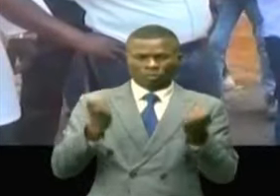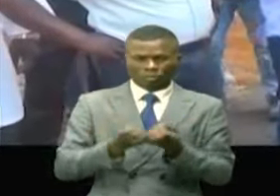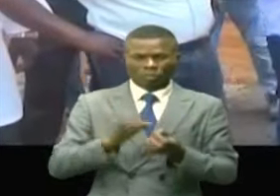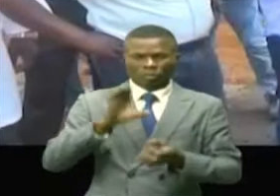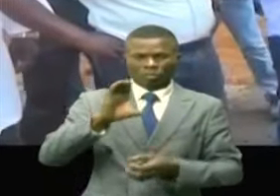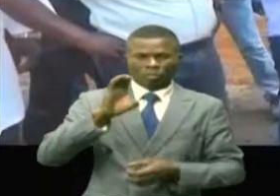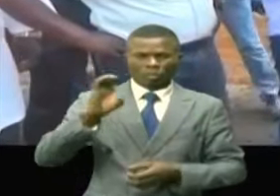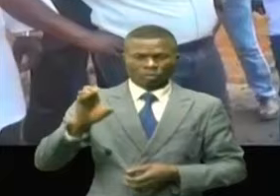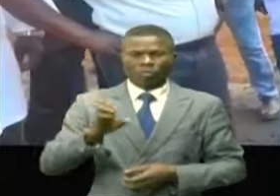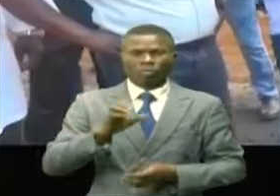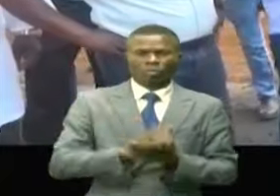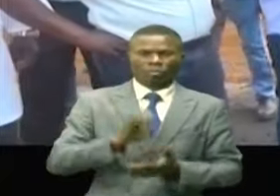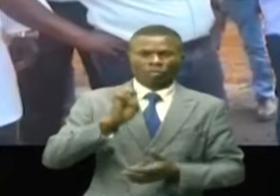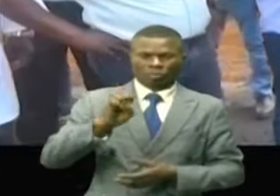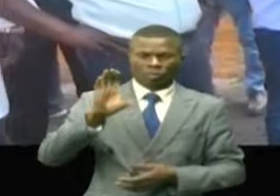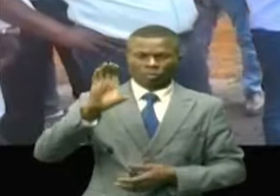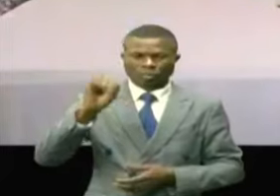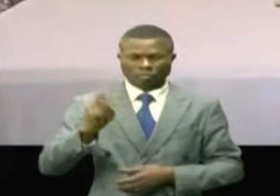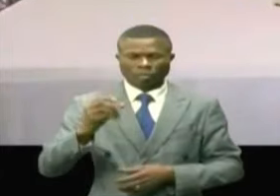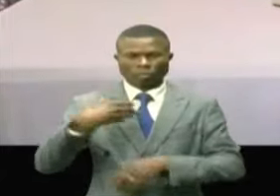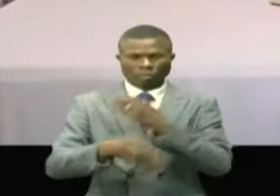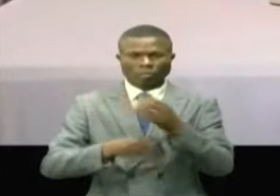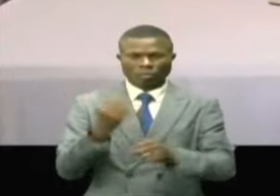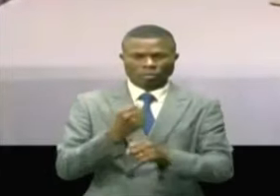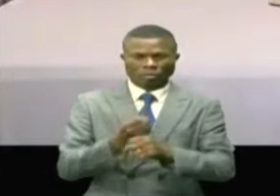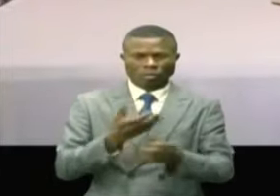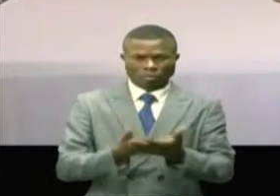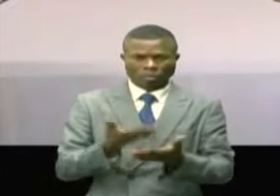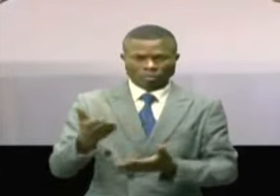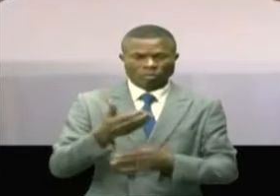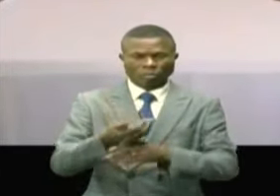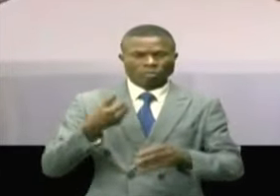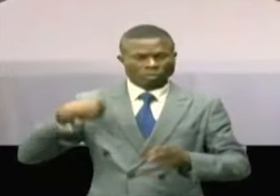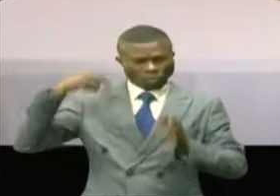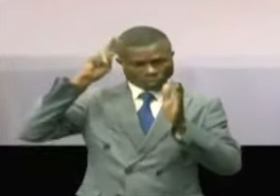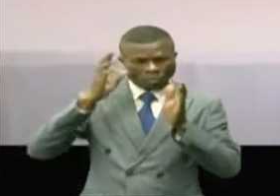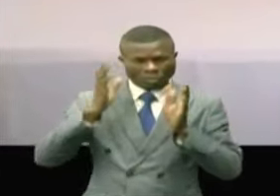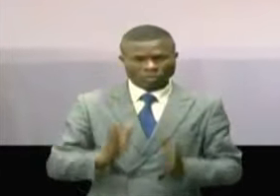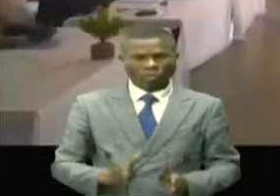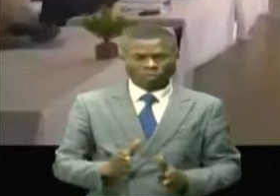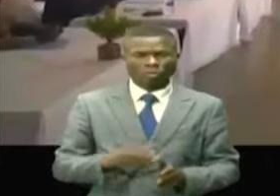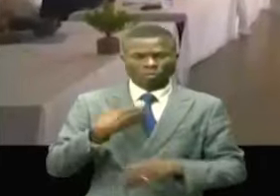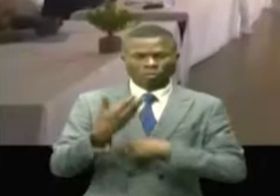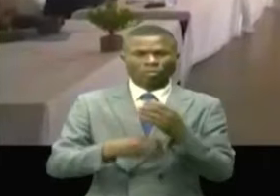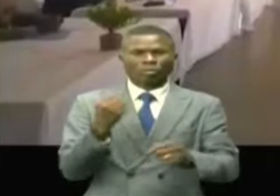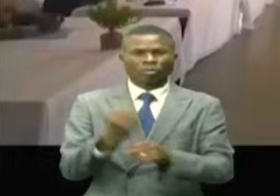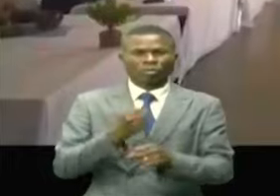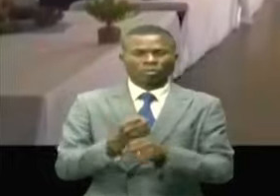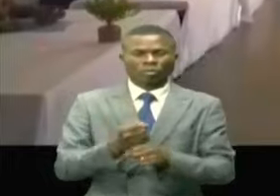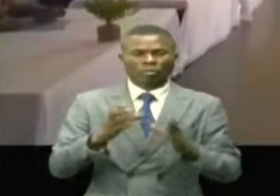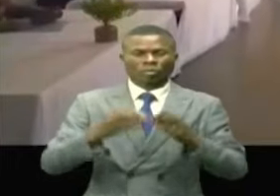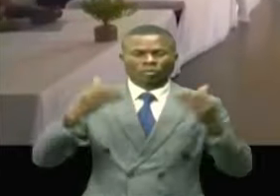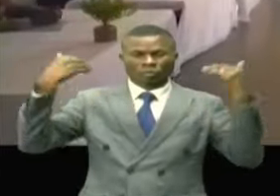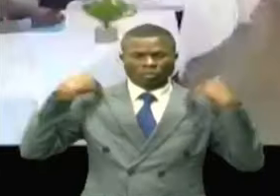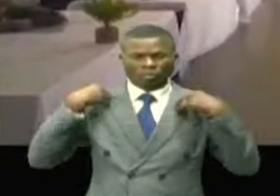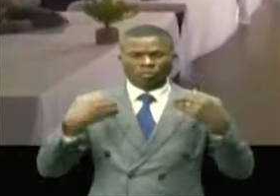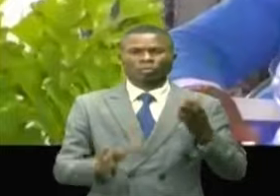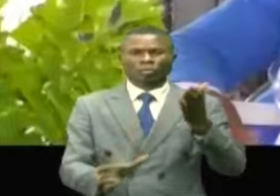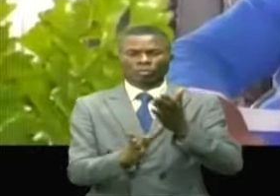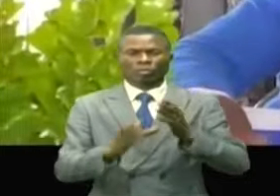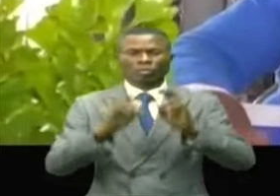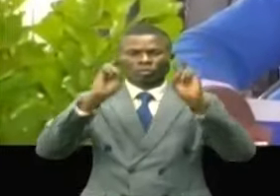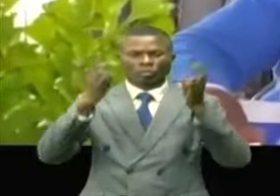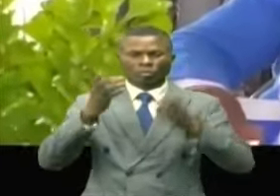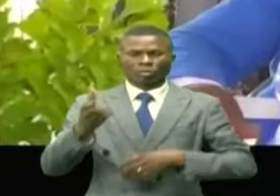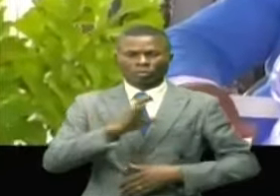ECC qui exécute les travaux bien avant le gouverneur avait eu une séance de travail avec le maire adjoint de likcassi et les